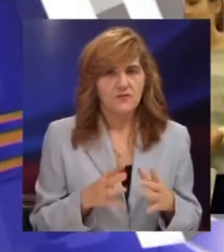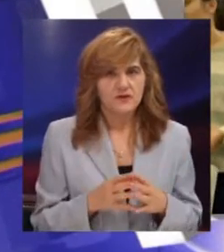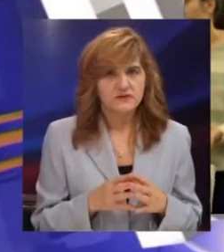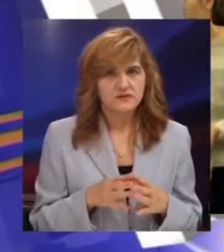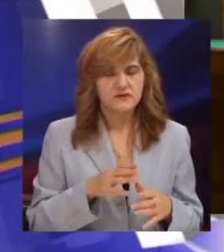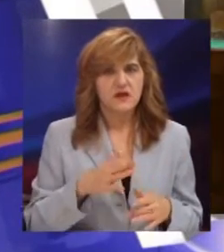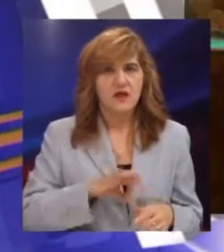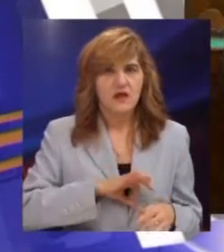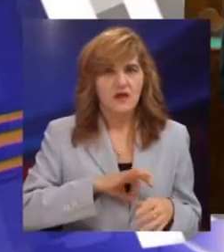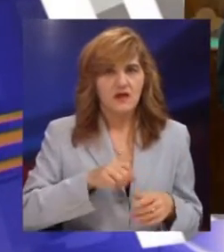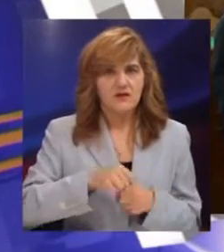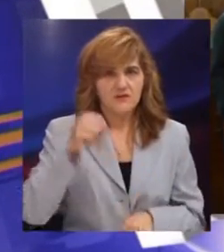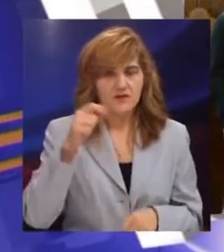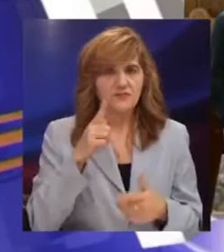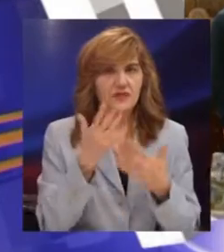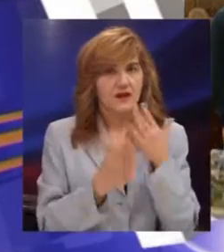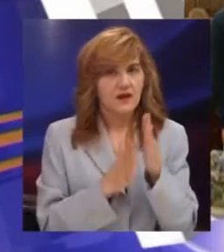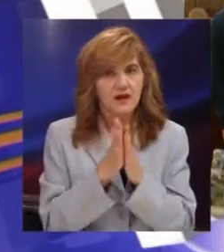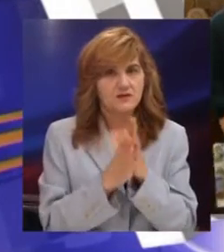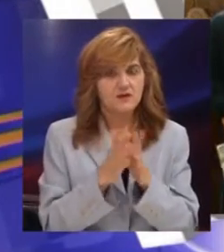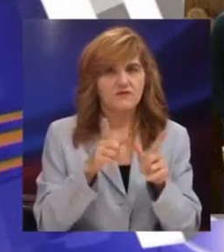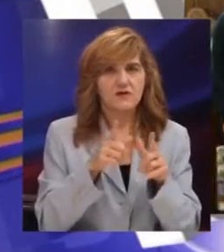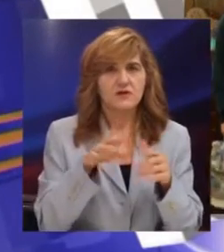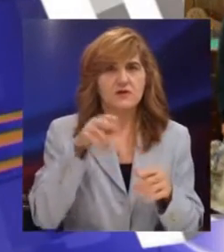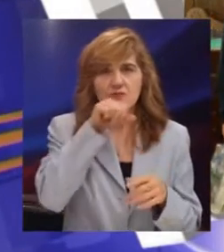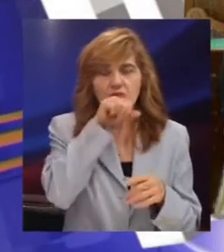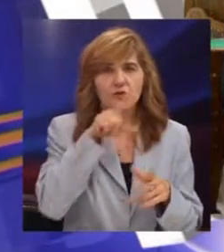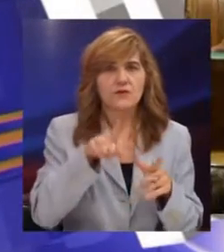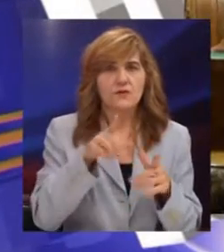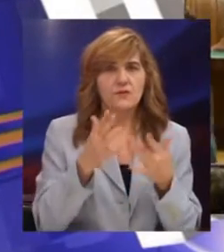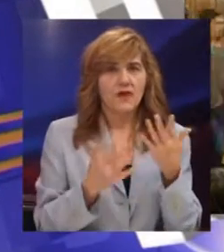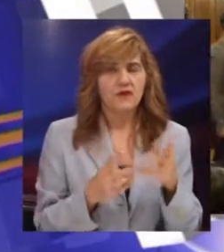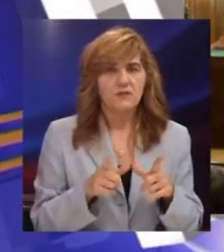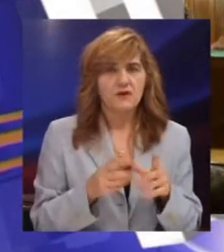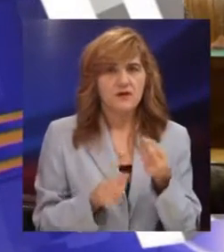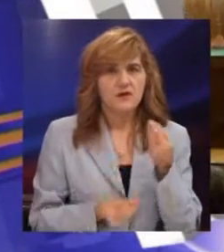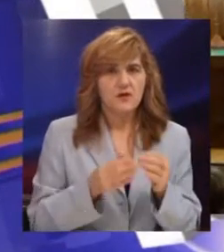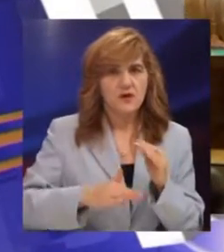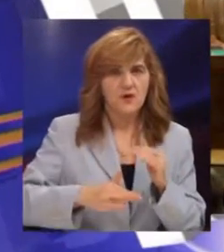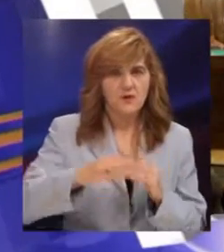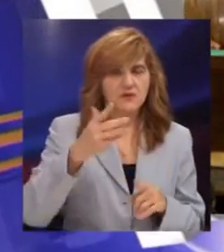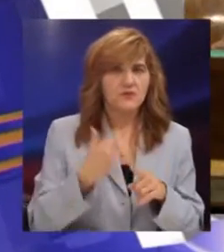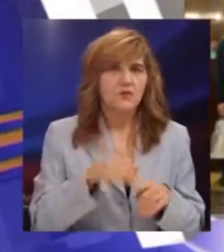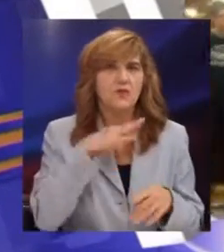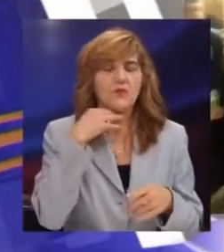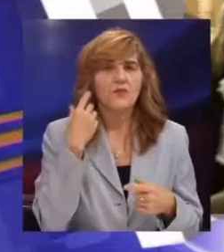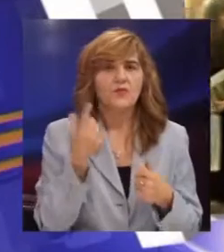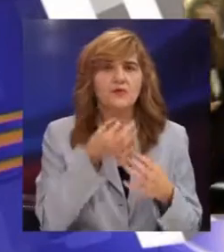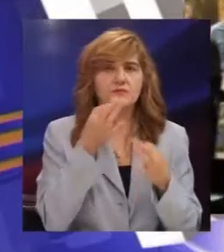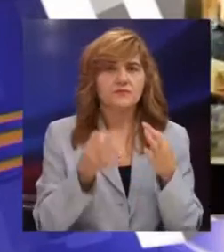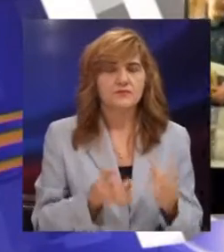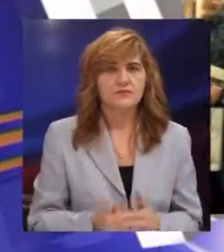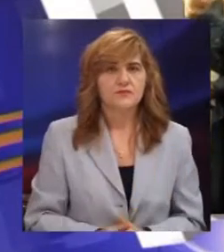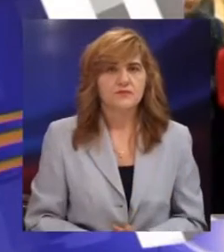oblasti. Nagrađeni đaci sa kojima smo razgovarali matematiku su zavoleli još u vrtiću, a zanimljiva im je jer je puna